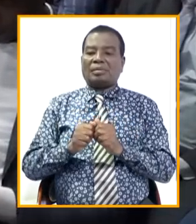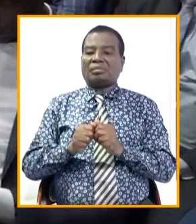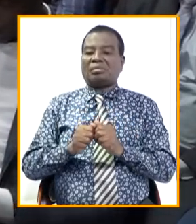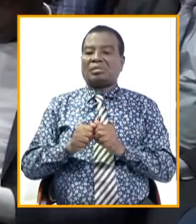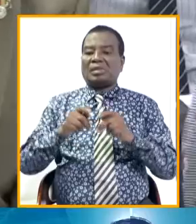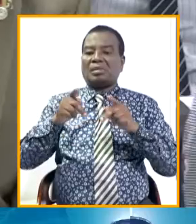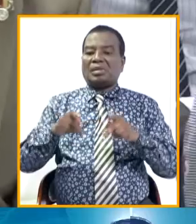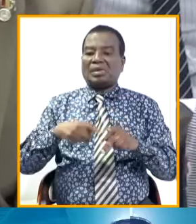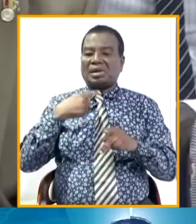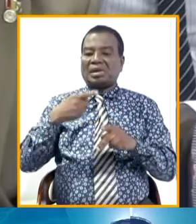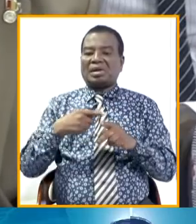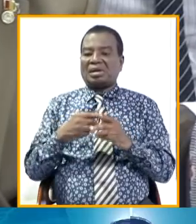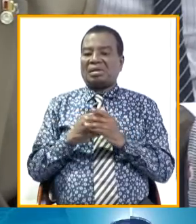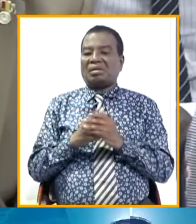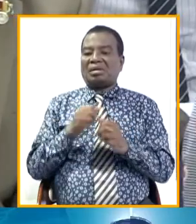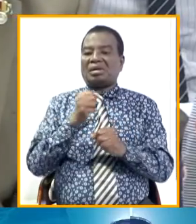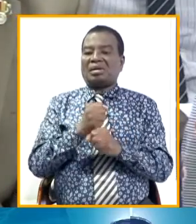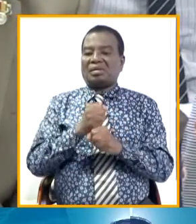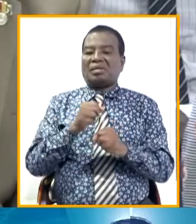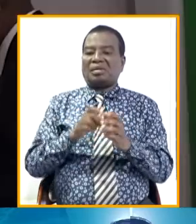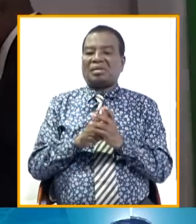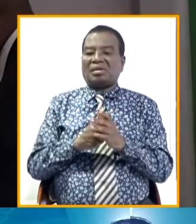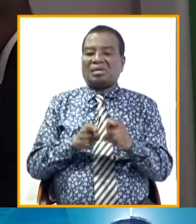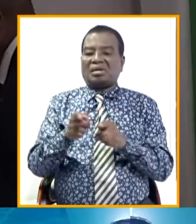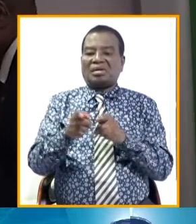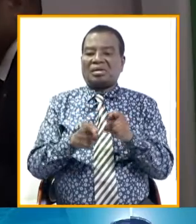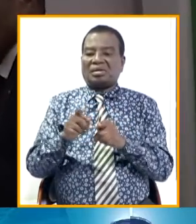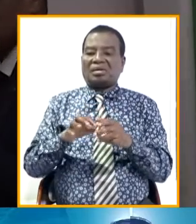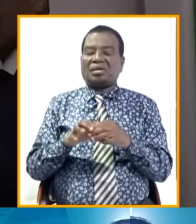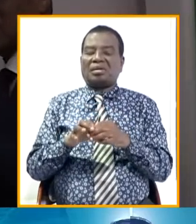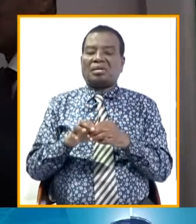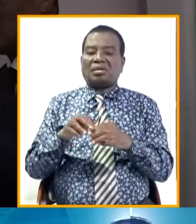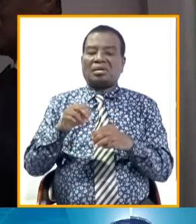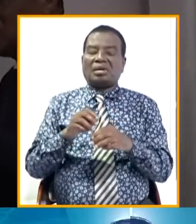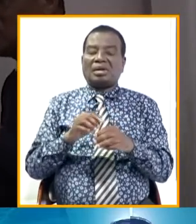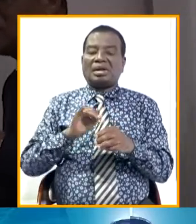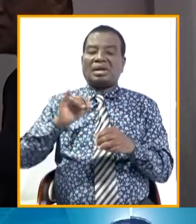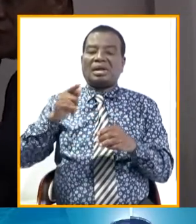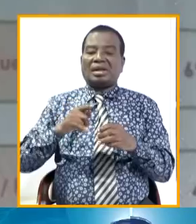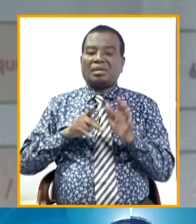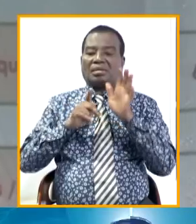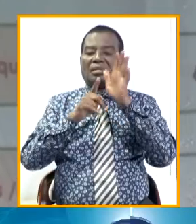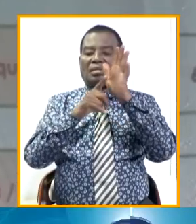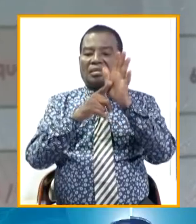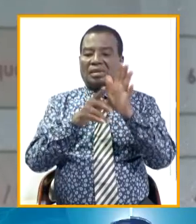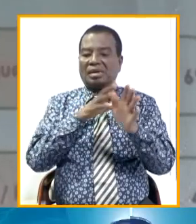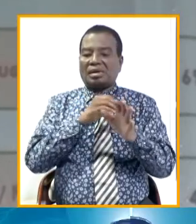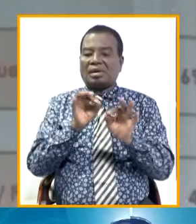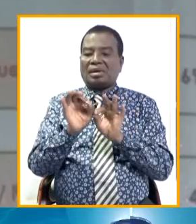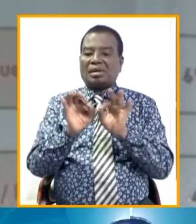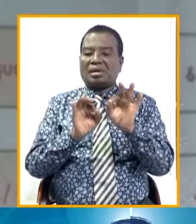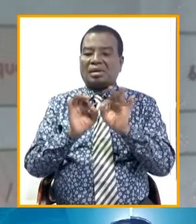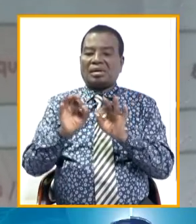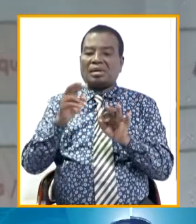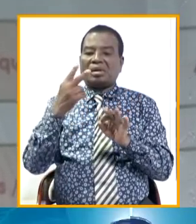programmes économiques de l'université Félix Fouette-Boigny de Cocody. Adama Koulibaly a présenté et expliqué les